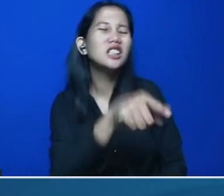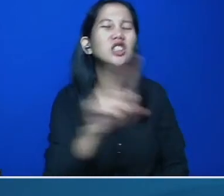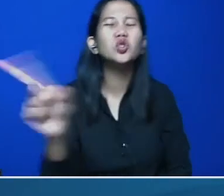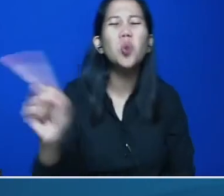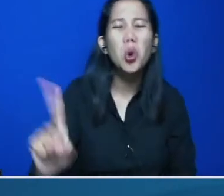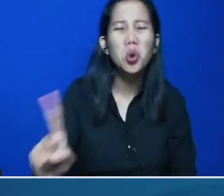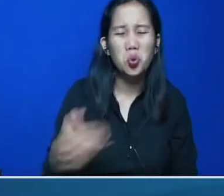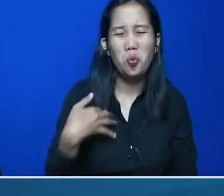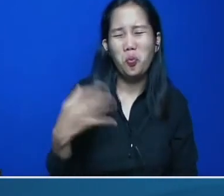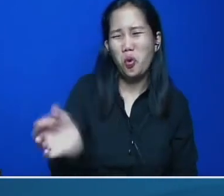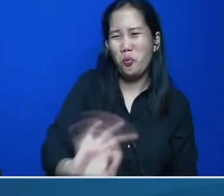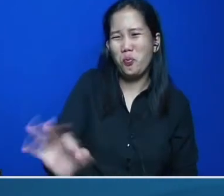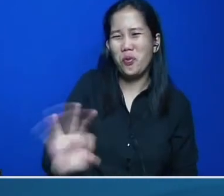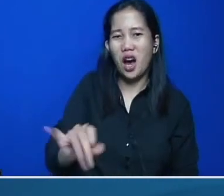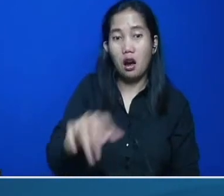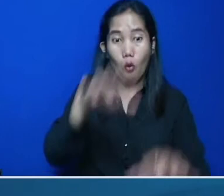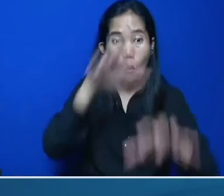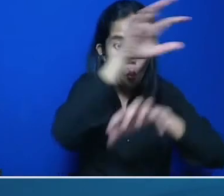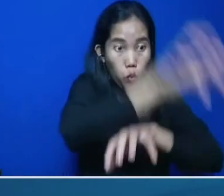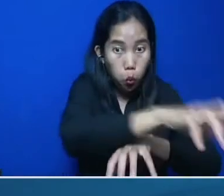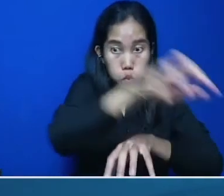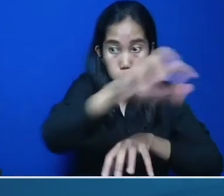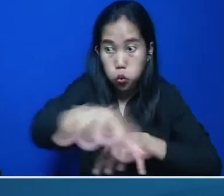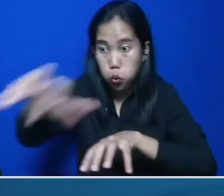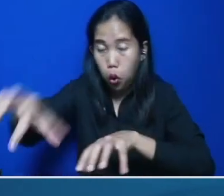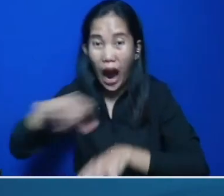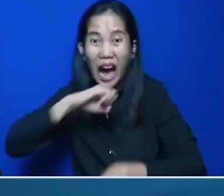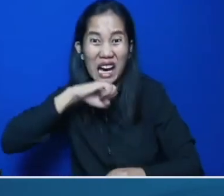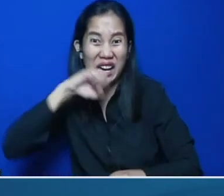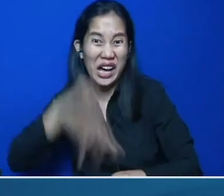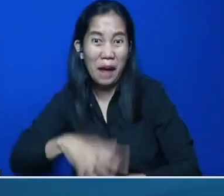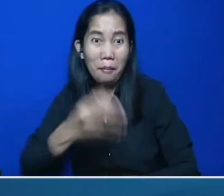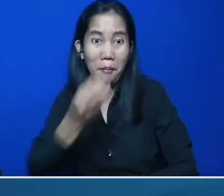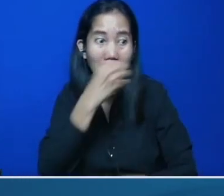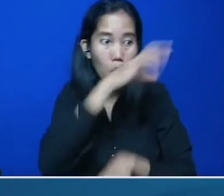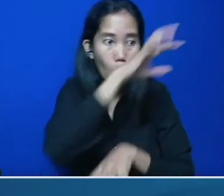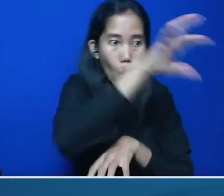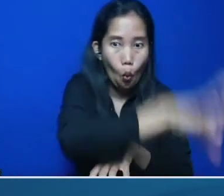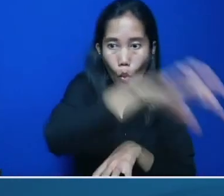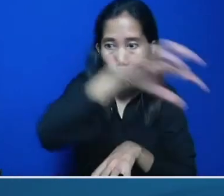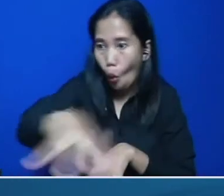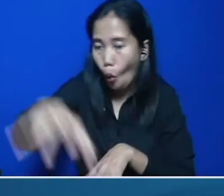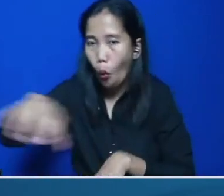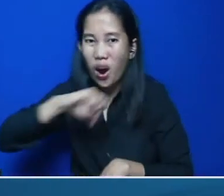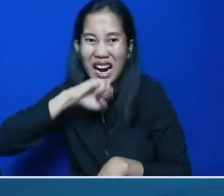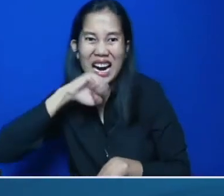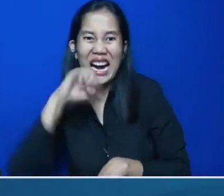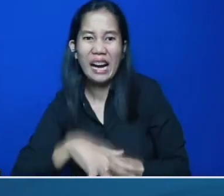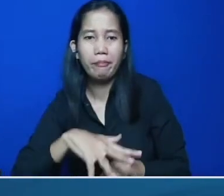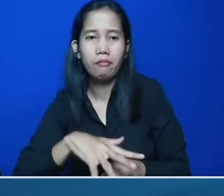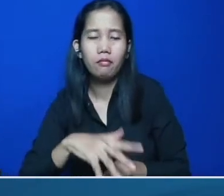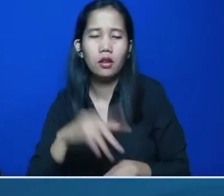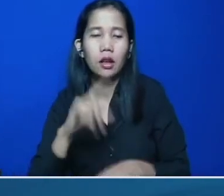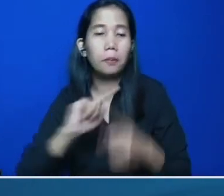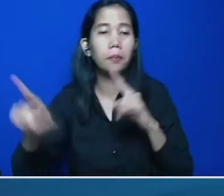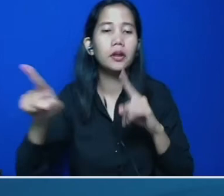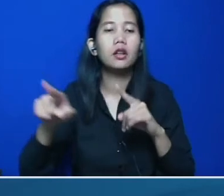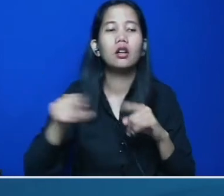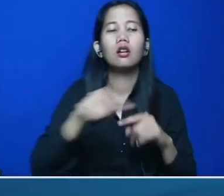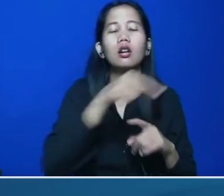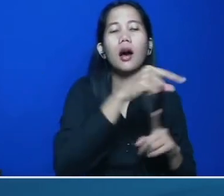yang tidak terakhir jadi Petrus adalah murid Tuhan yang sangat setia